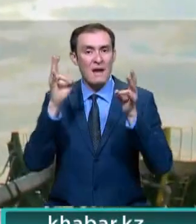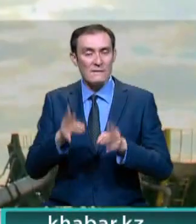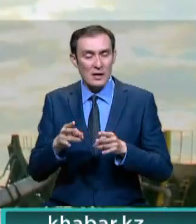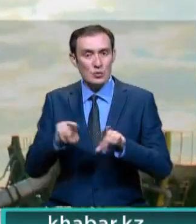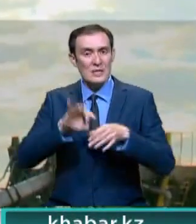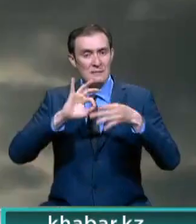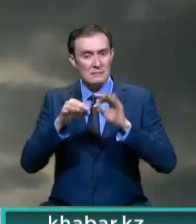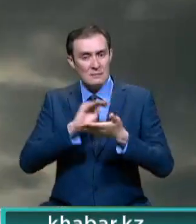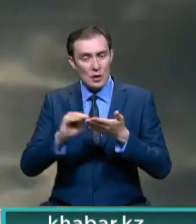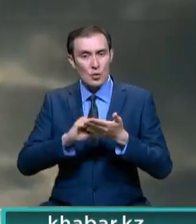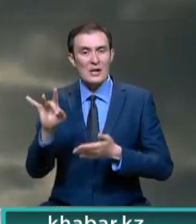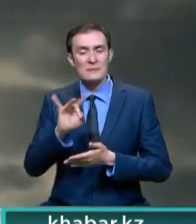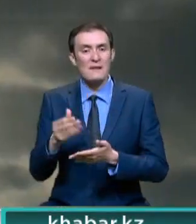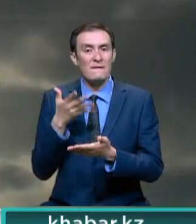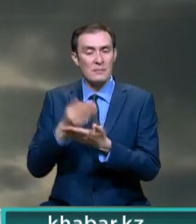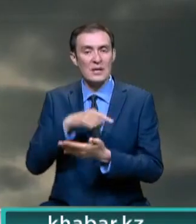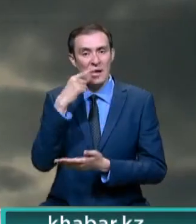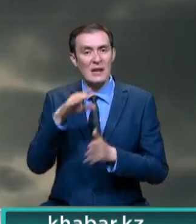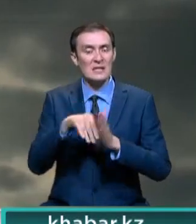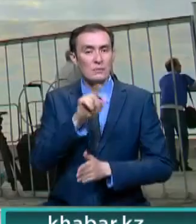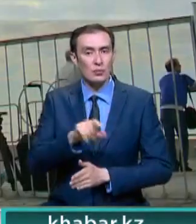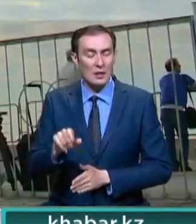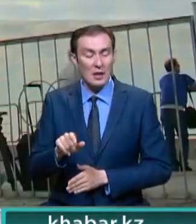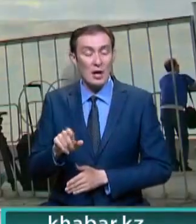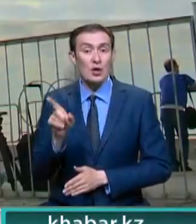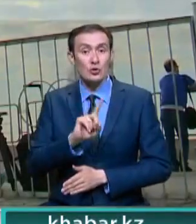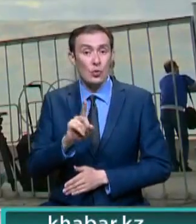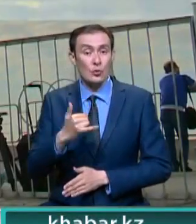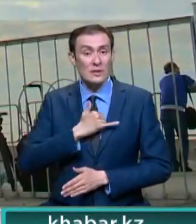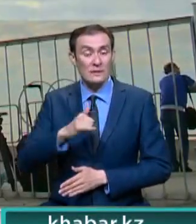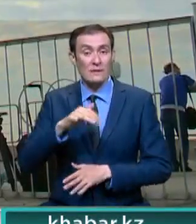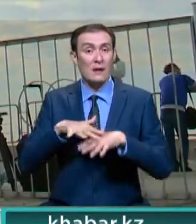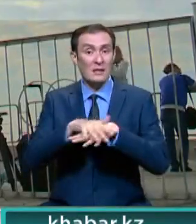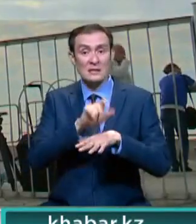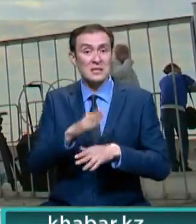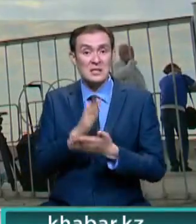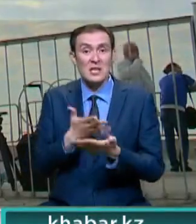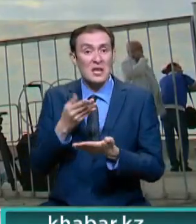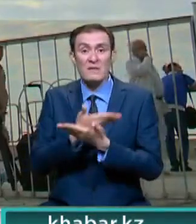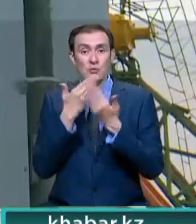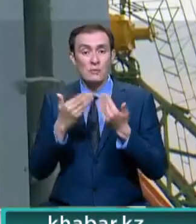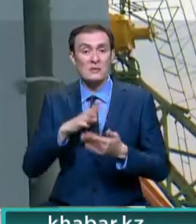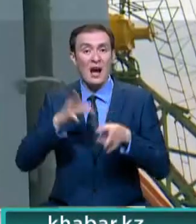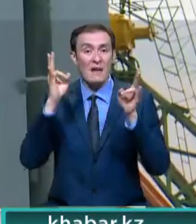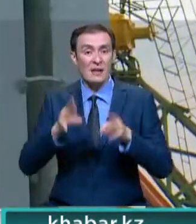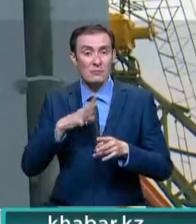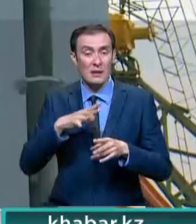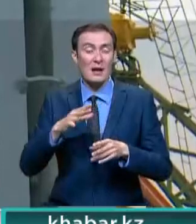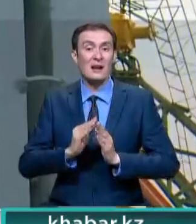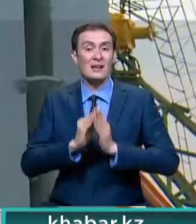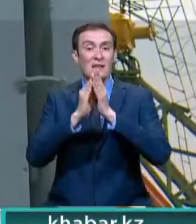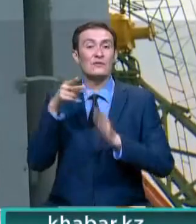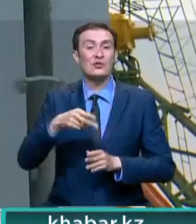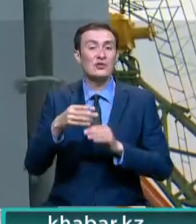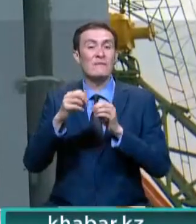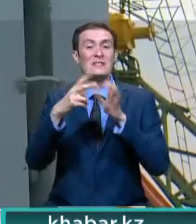прописать детали вплоть до размера выплат читают парламентарии оказалось что казахстанцам до сих пор не возмещен ущерб за аварийное приземление ракеты еще